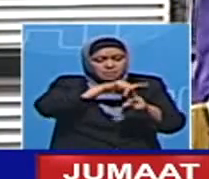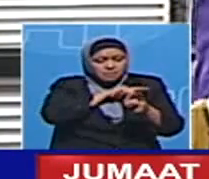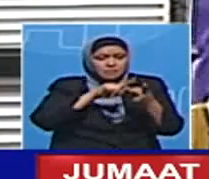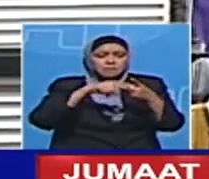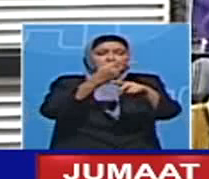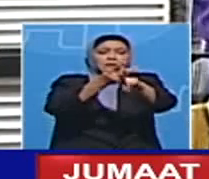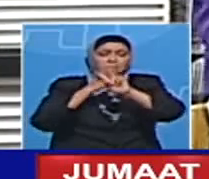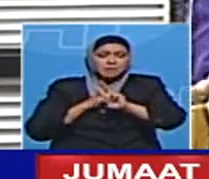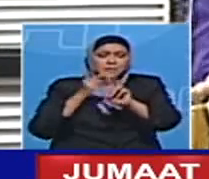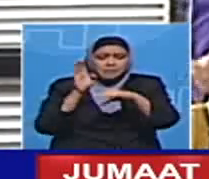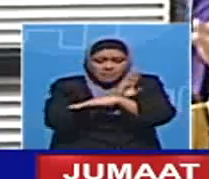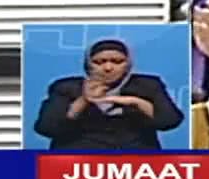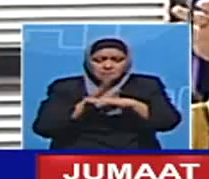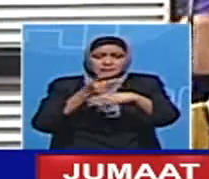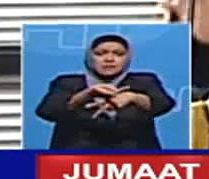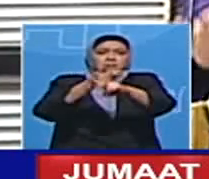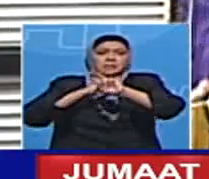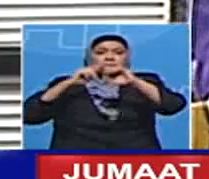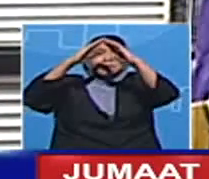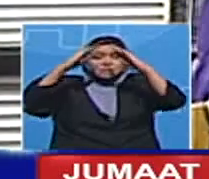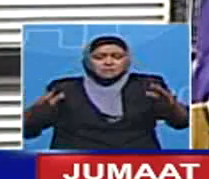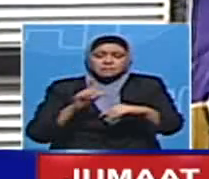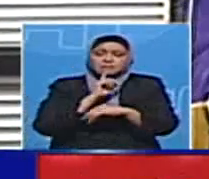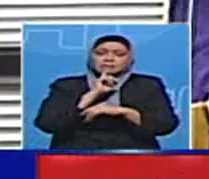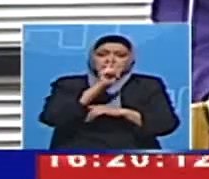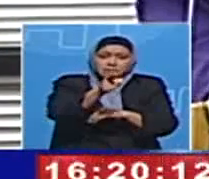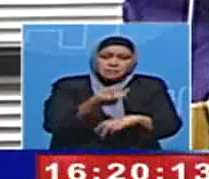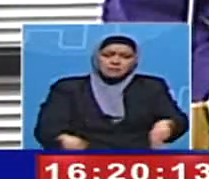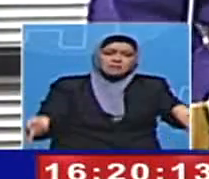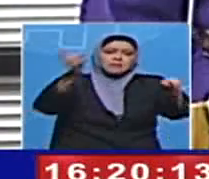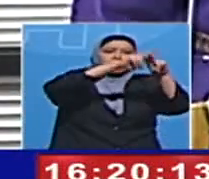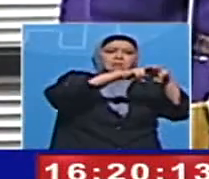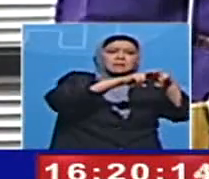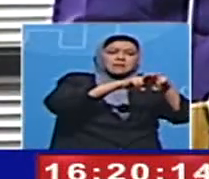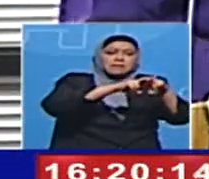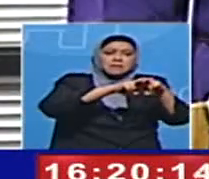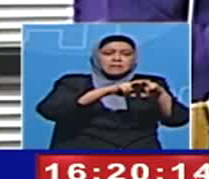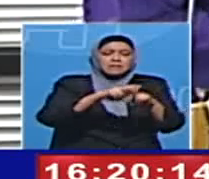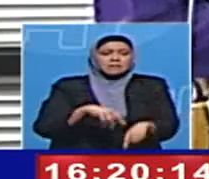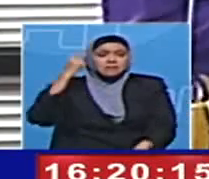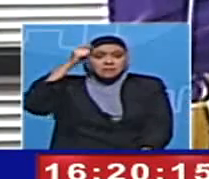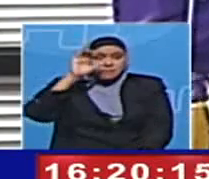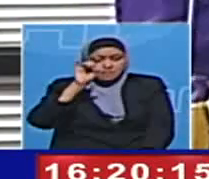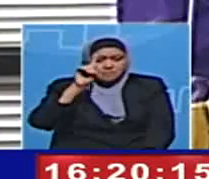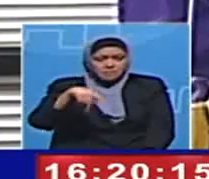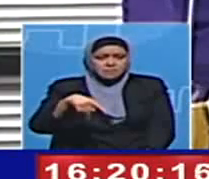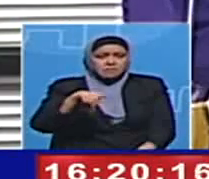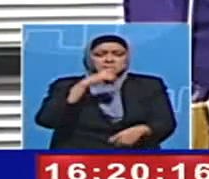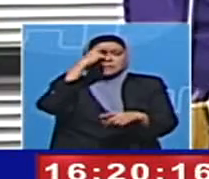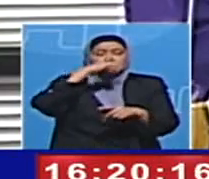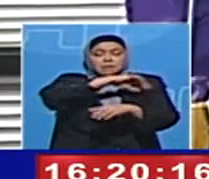dan pinjaman Perumahan pastinya meningkat tuan yang di-pertua di atas